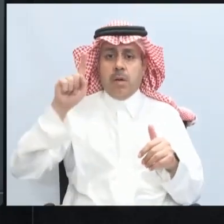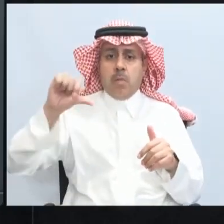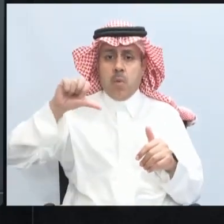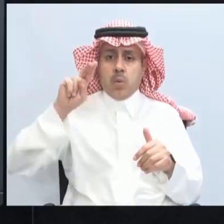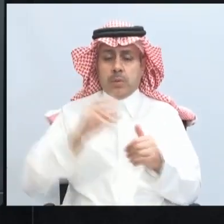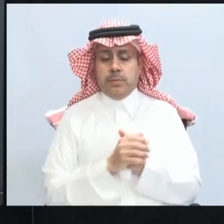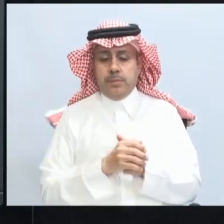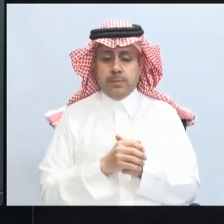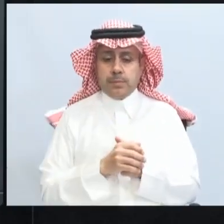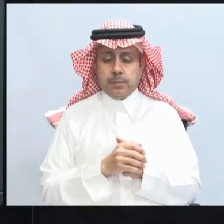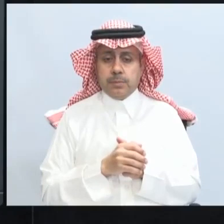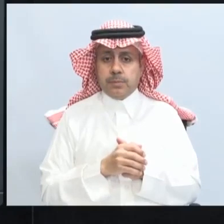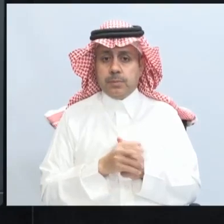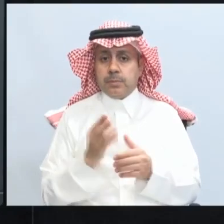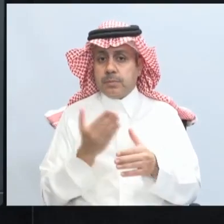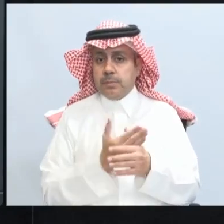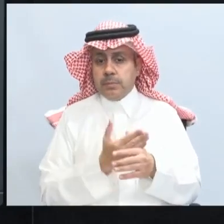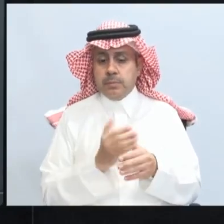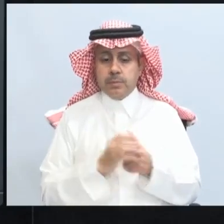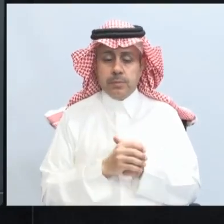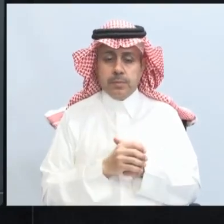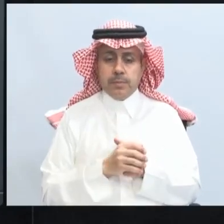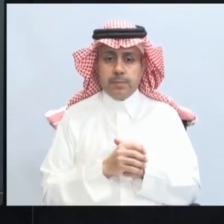العنكبوت ما السبب لماذا